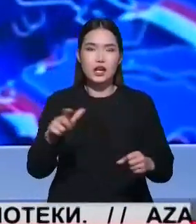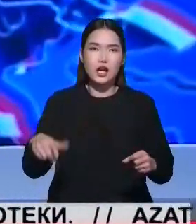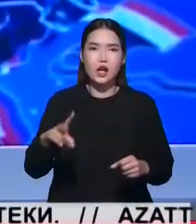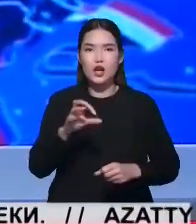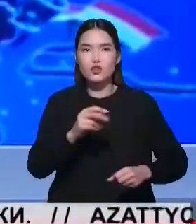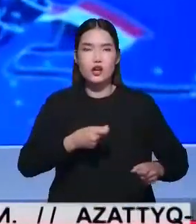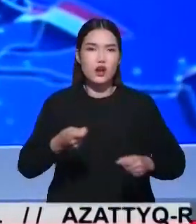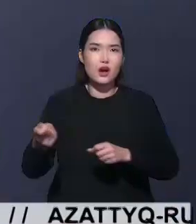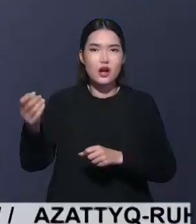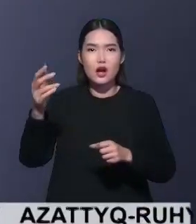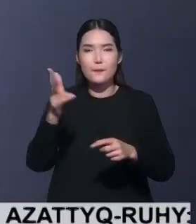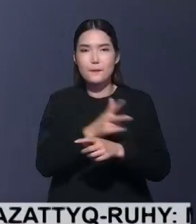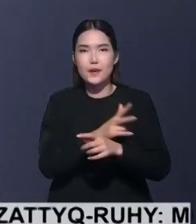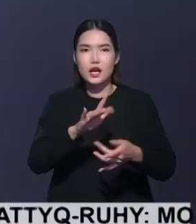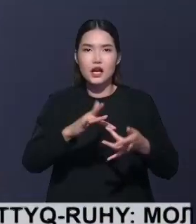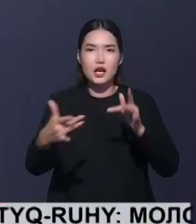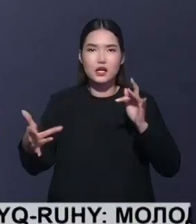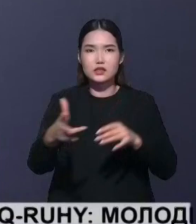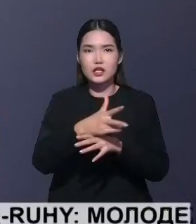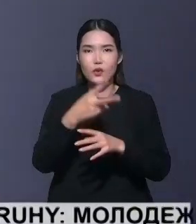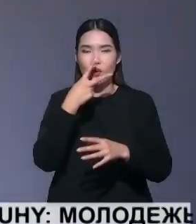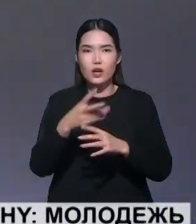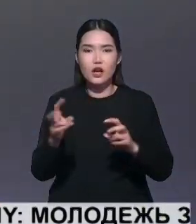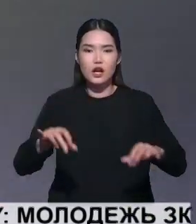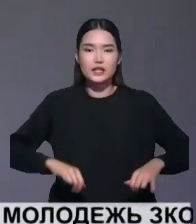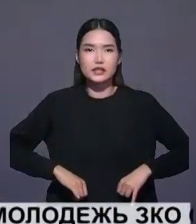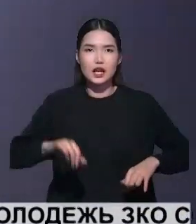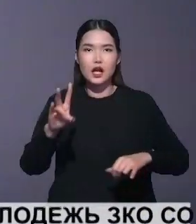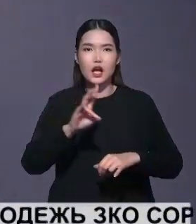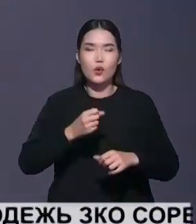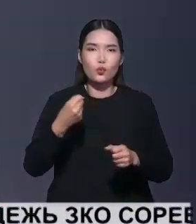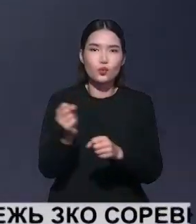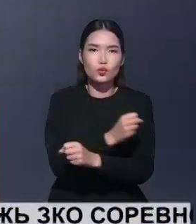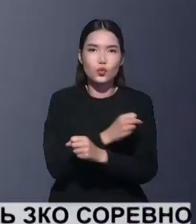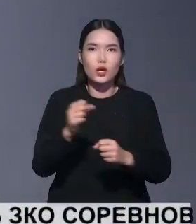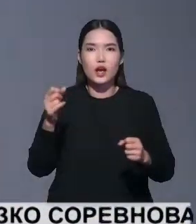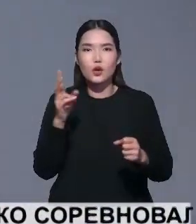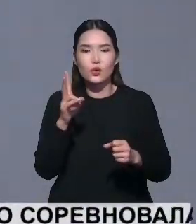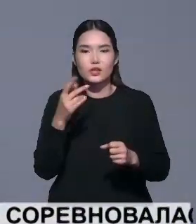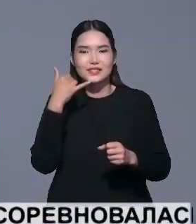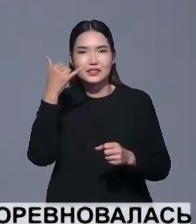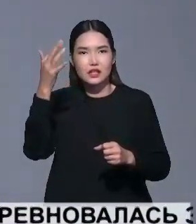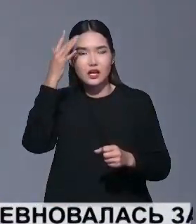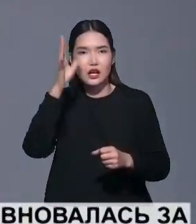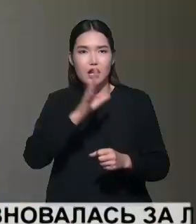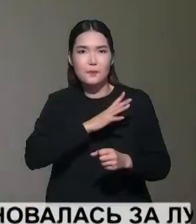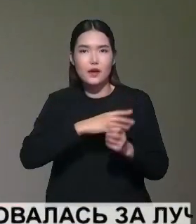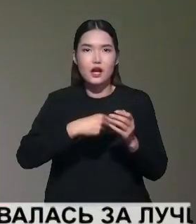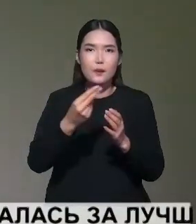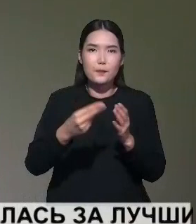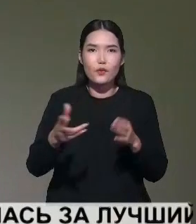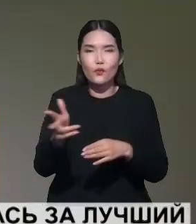ножом. Видео появилось в социальных сетях. На кадрах видно, как хулиган размахивает кулаками, а затем пытается до кого-то дозвониться. В подписи к